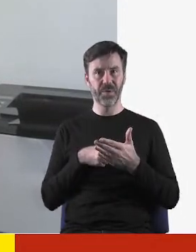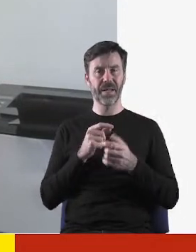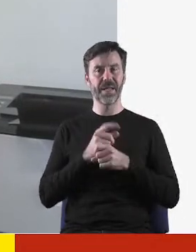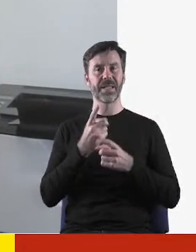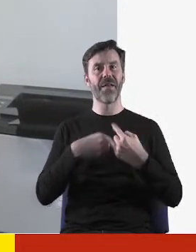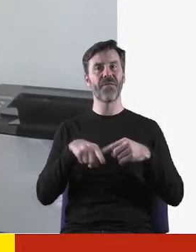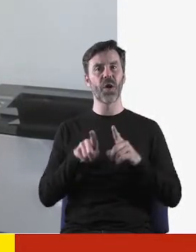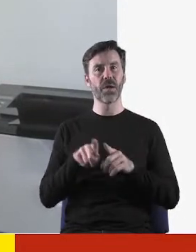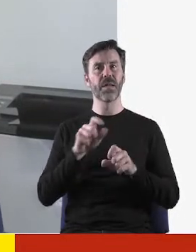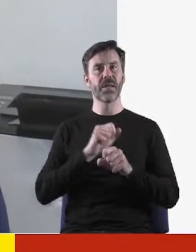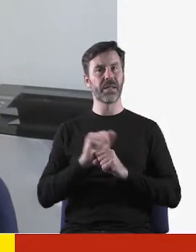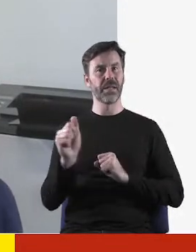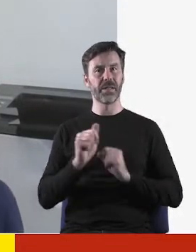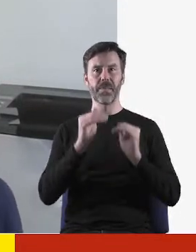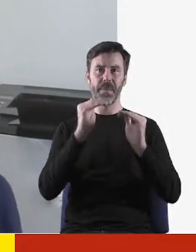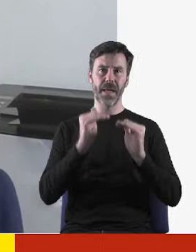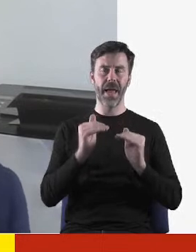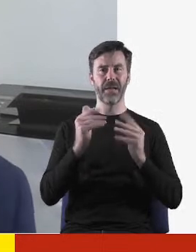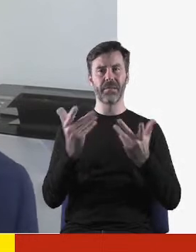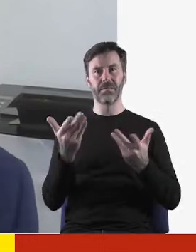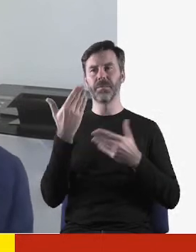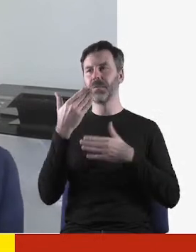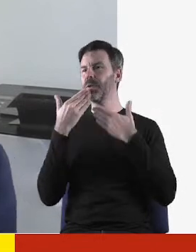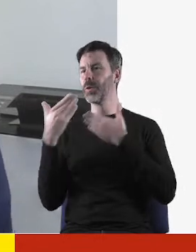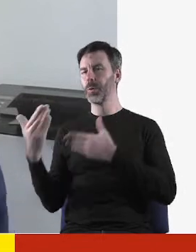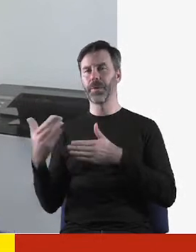jest no, znacznie niższe niż planowaliśmy. Dziękuję.